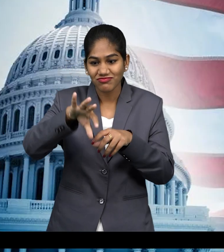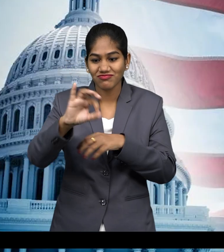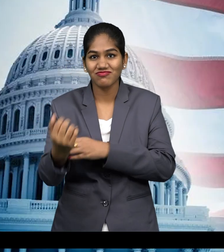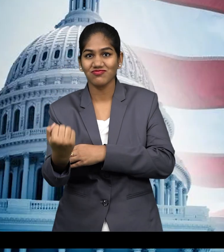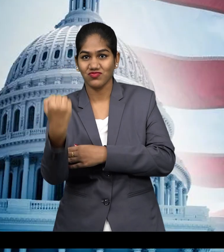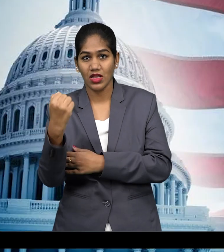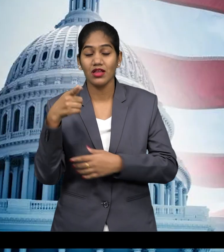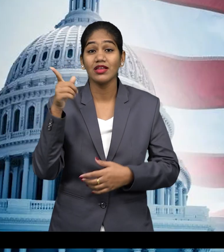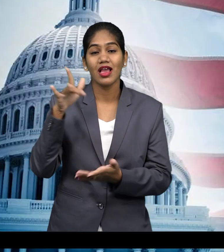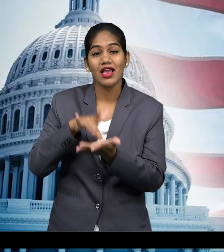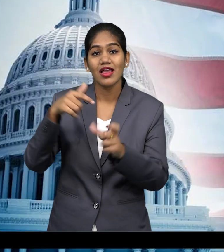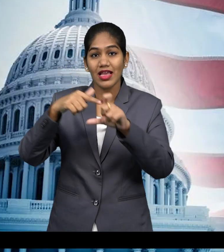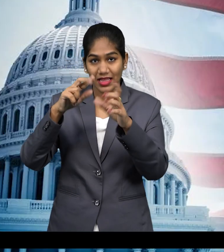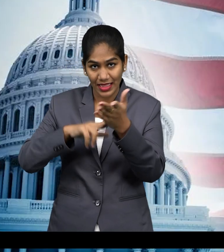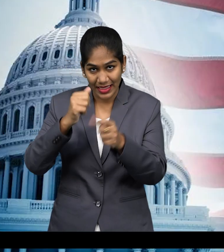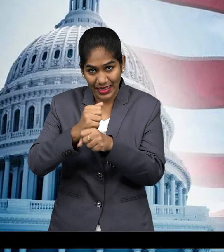अमेरिका